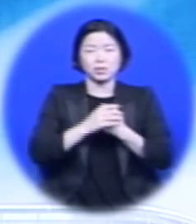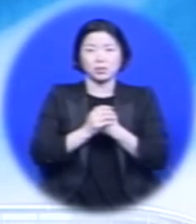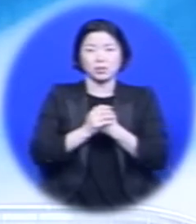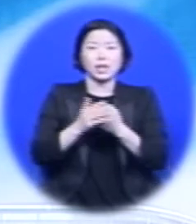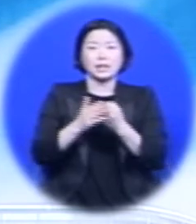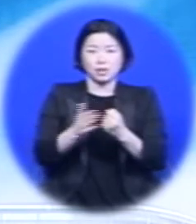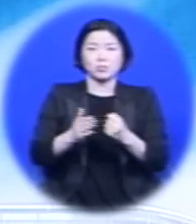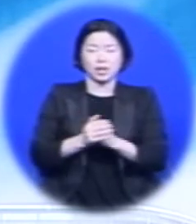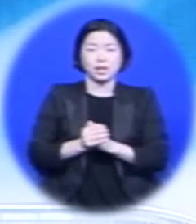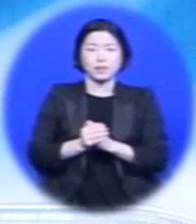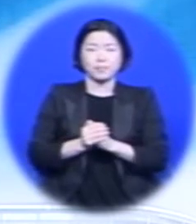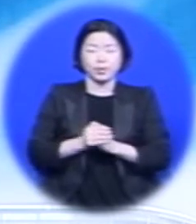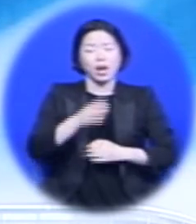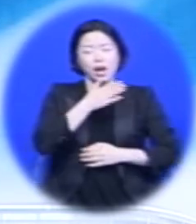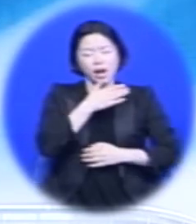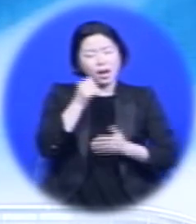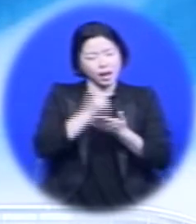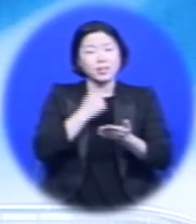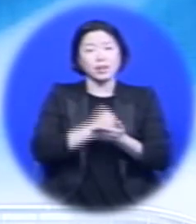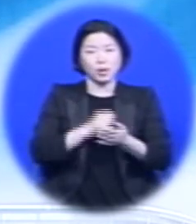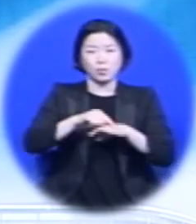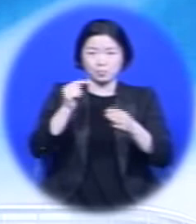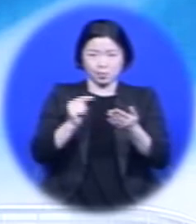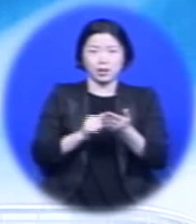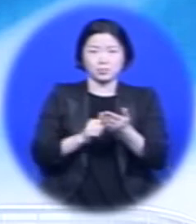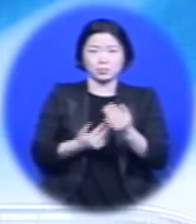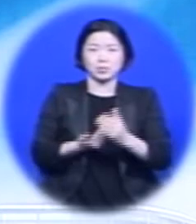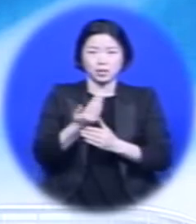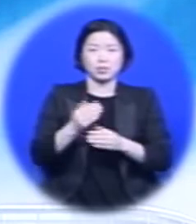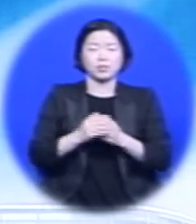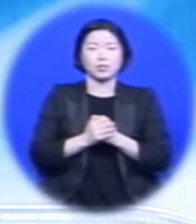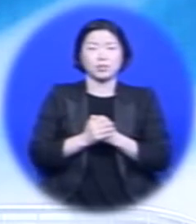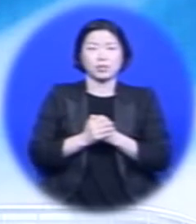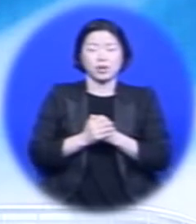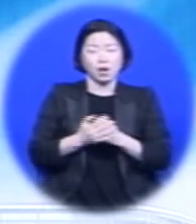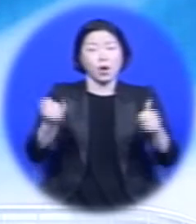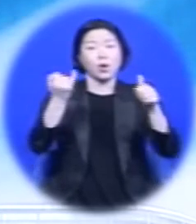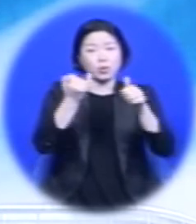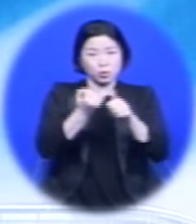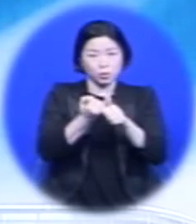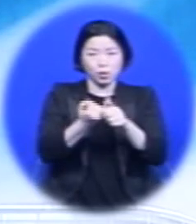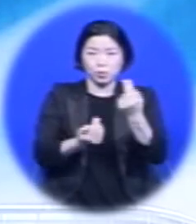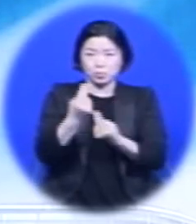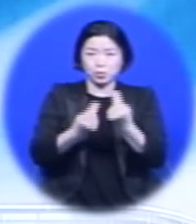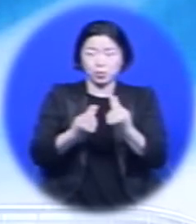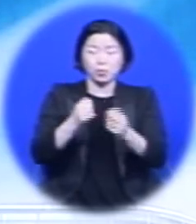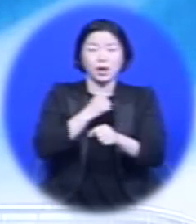그래서 아 정말 안타깝더라는 겁니다. 아니 결혼하고 비교할 수 없이